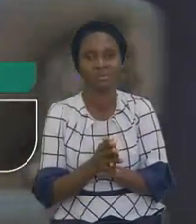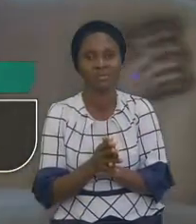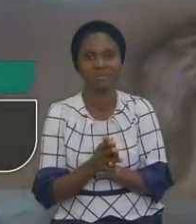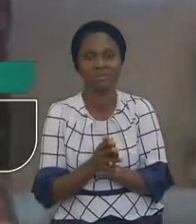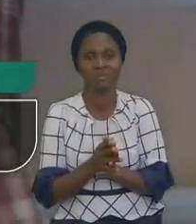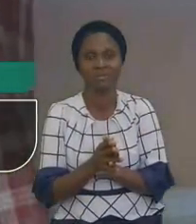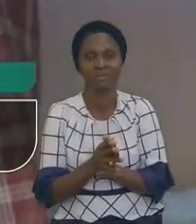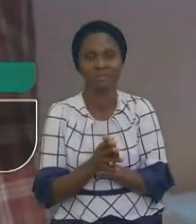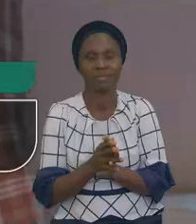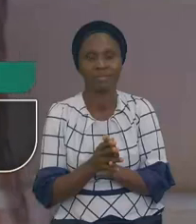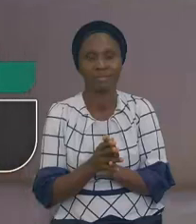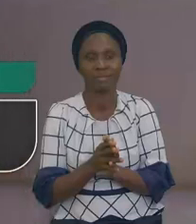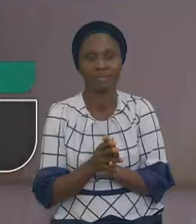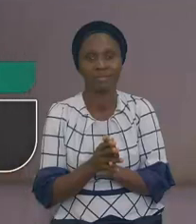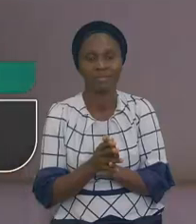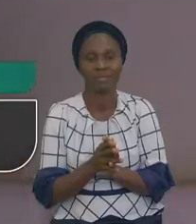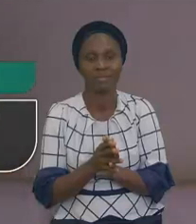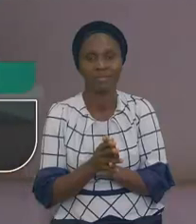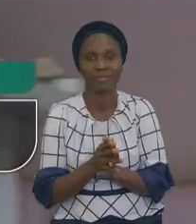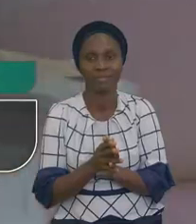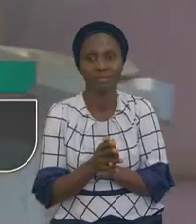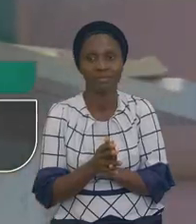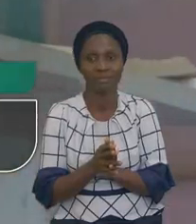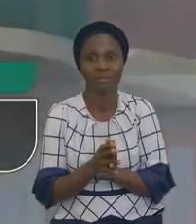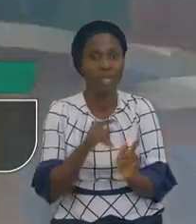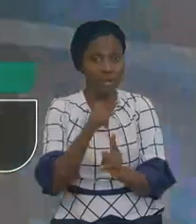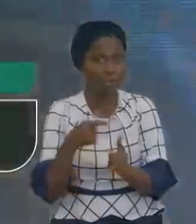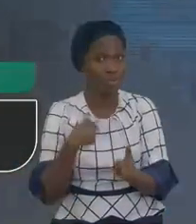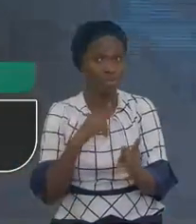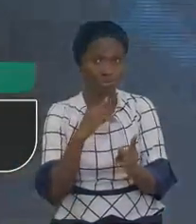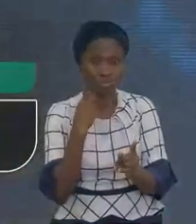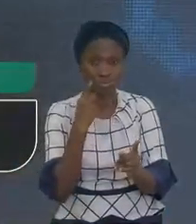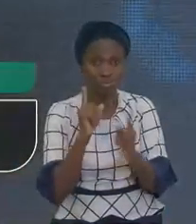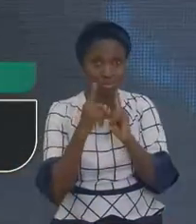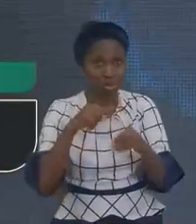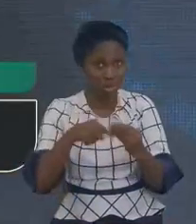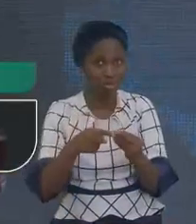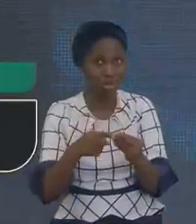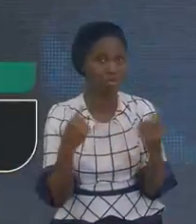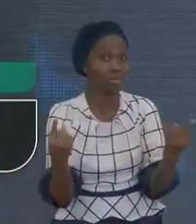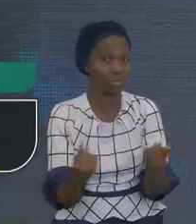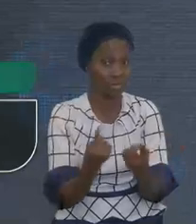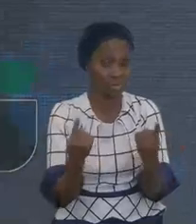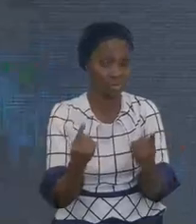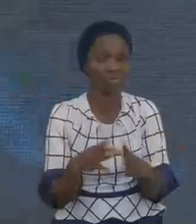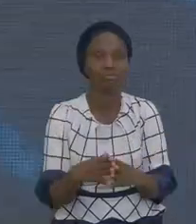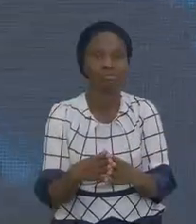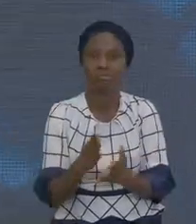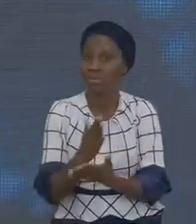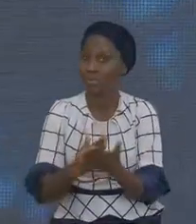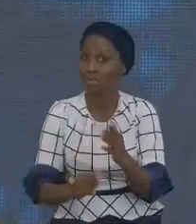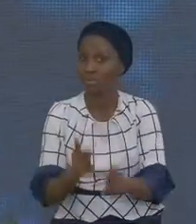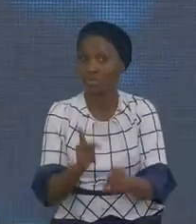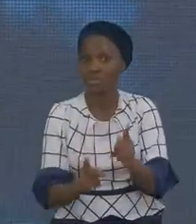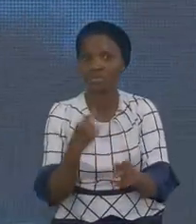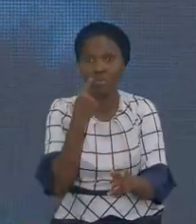Quand nous parlons du péché, certaines personnes qu'il lise une portion